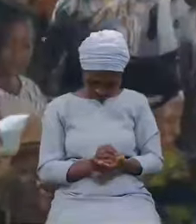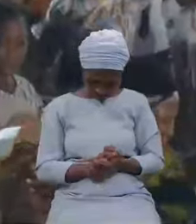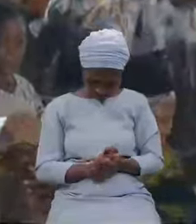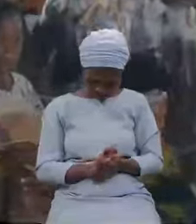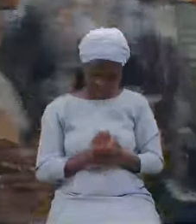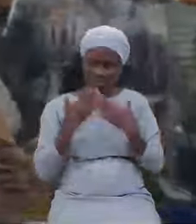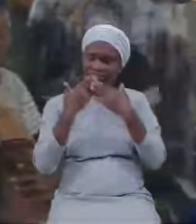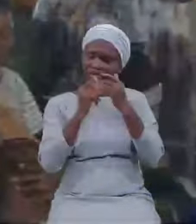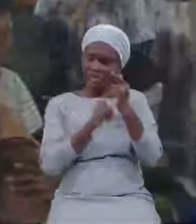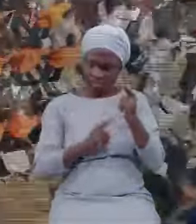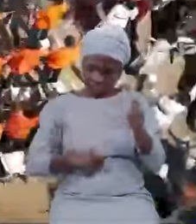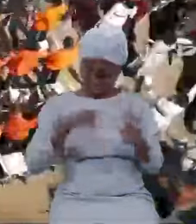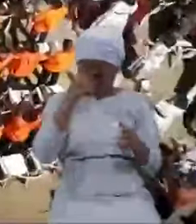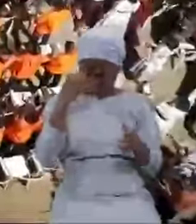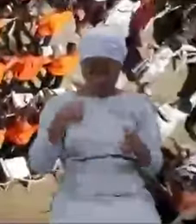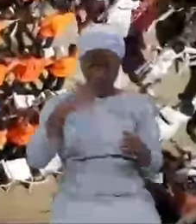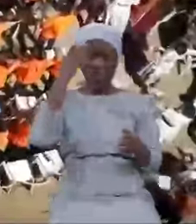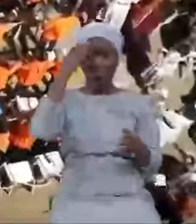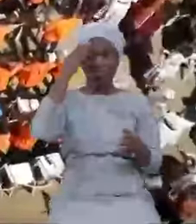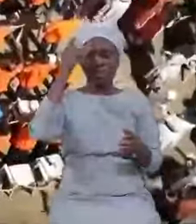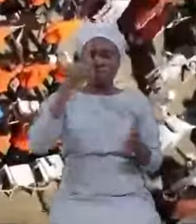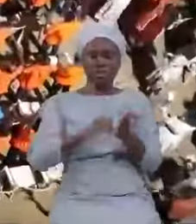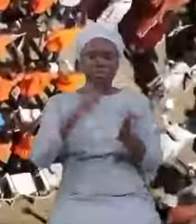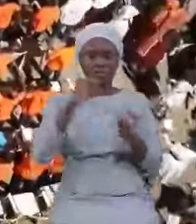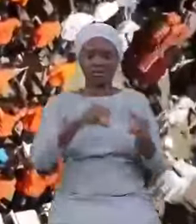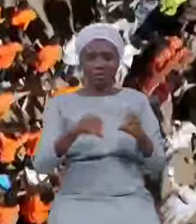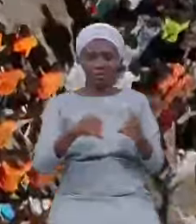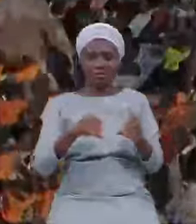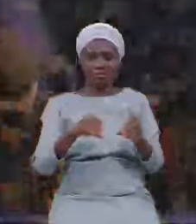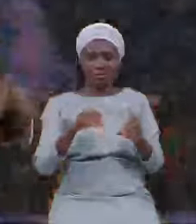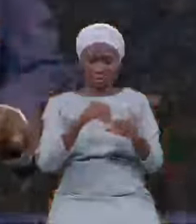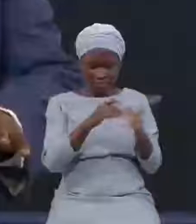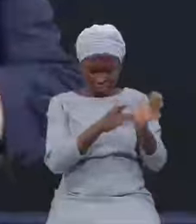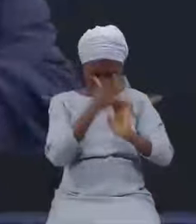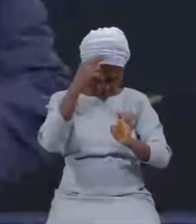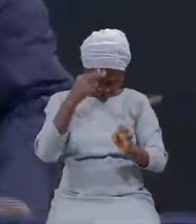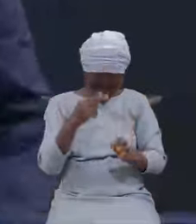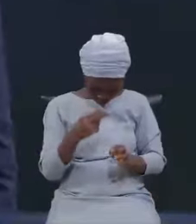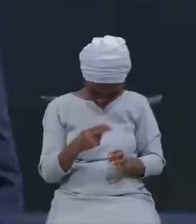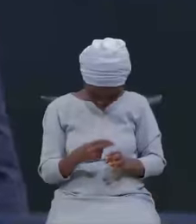nous savons que c'est fait. Au nom de Jésus, j'ai prié.